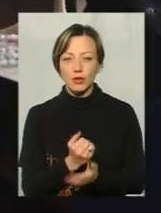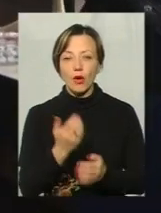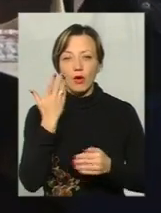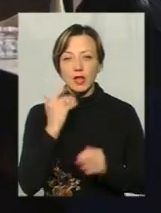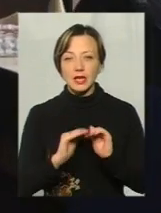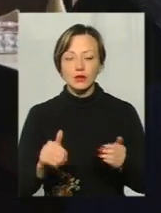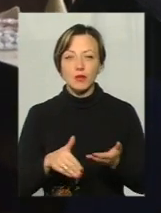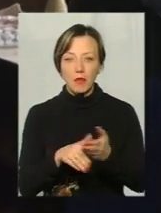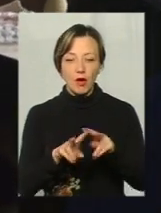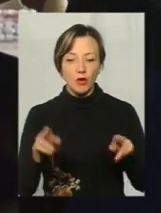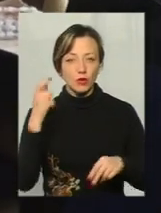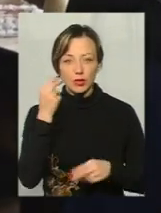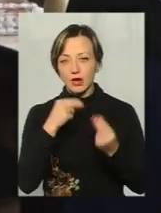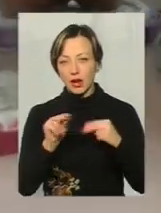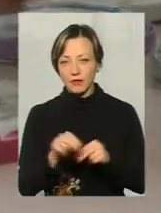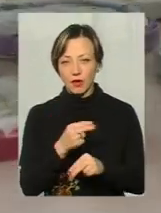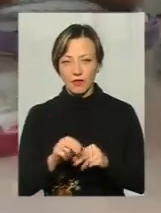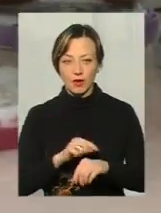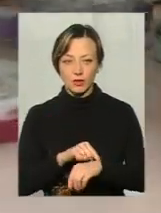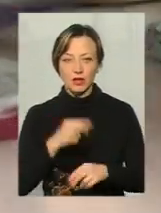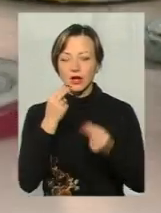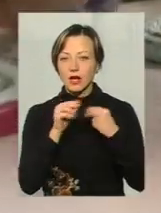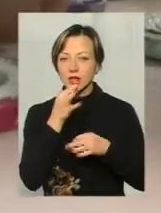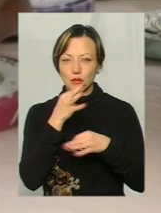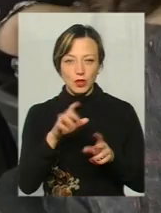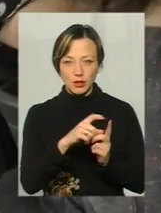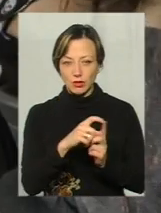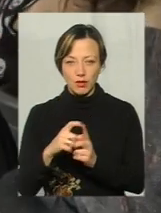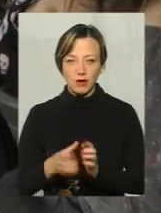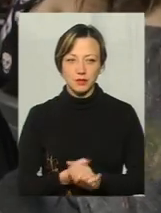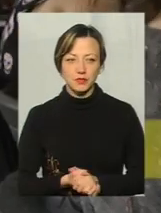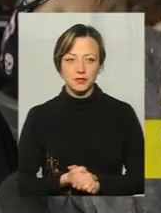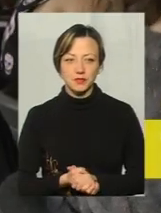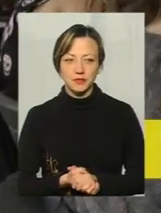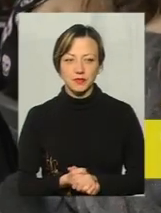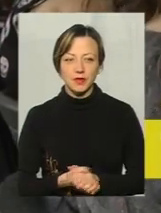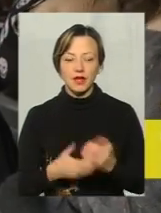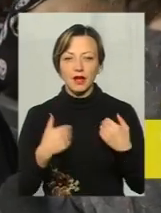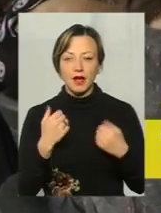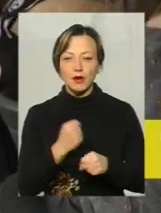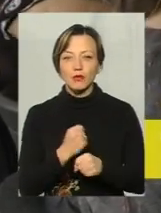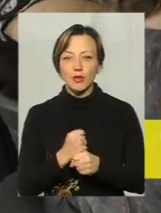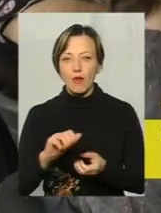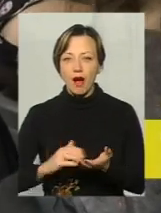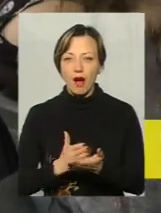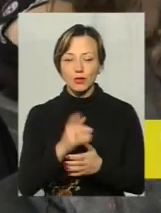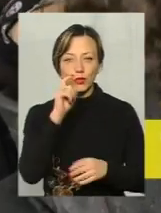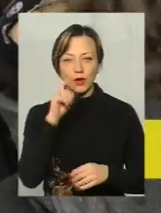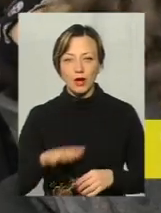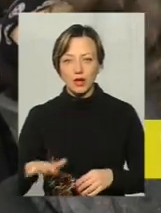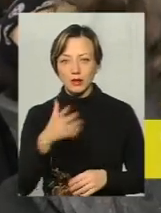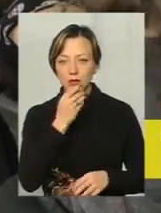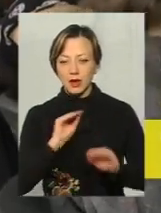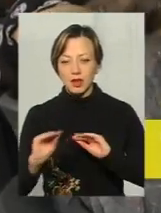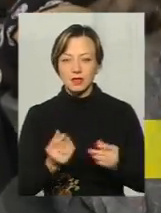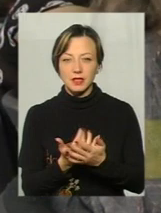своїм однолюдкам, це краще за виховні години, краще за будь-які слова. Я роблю карту України, яка буде